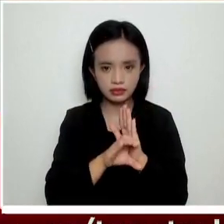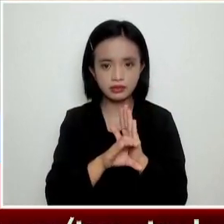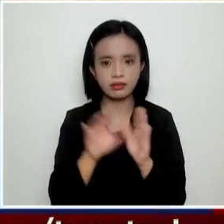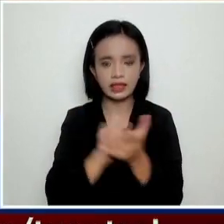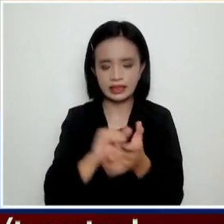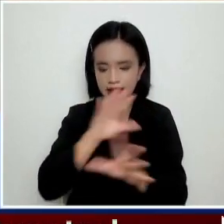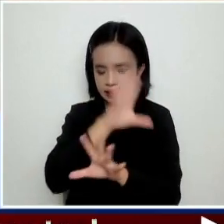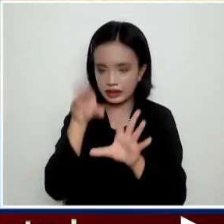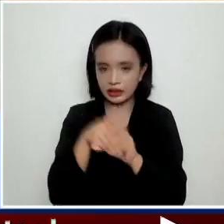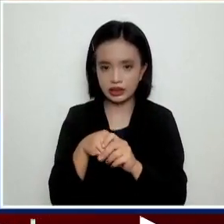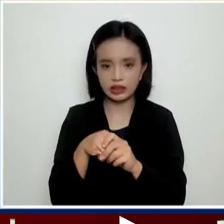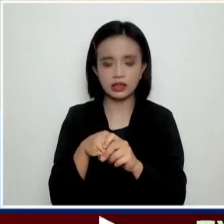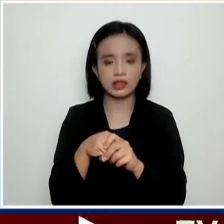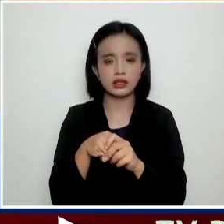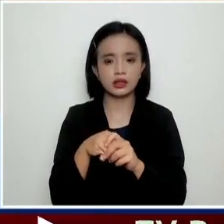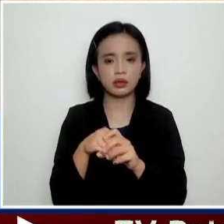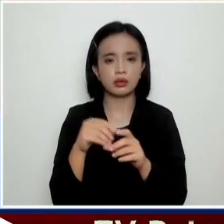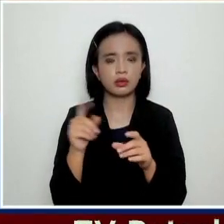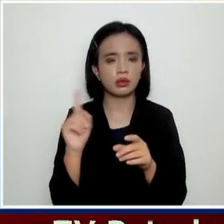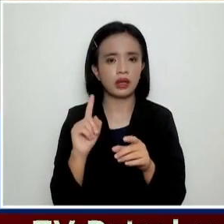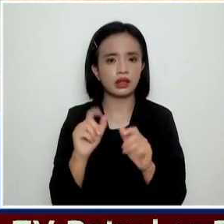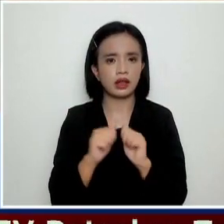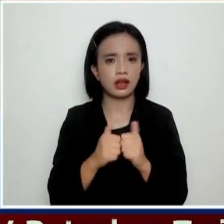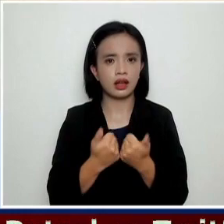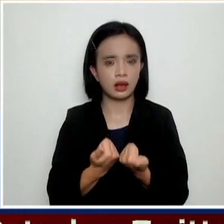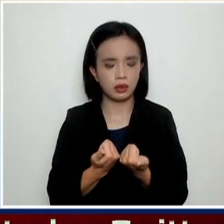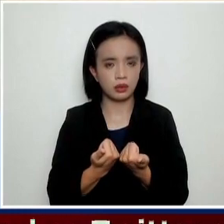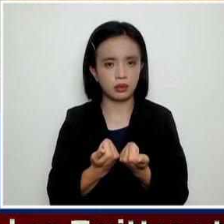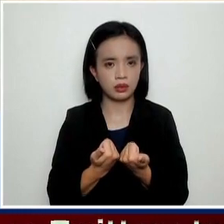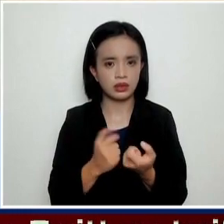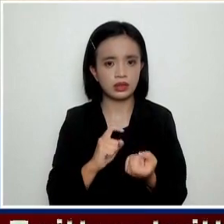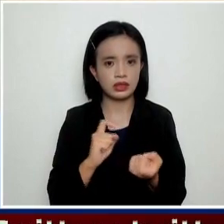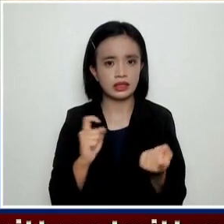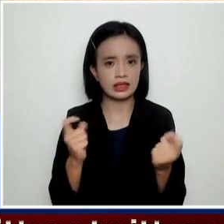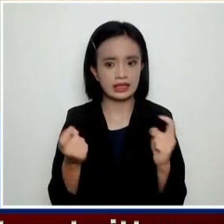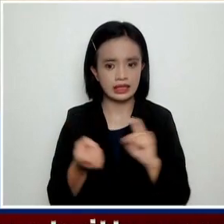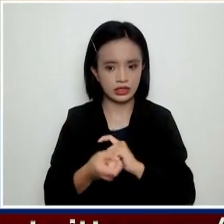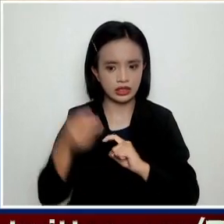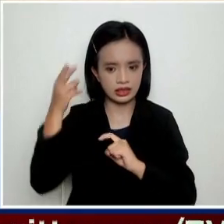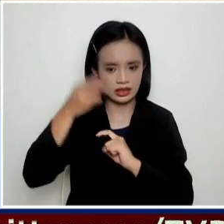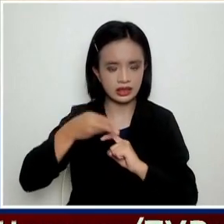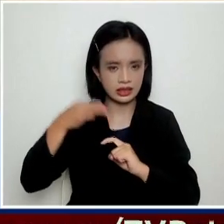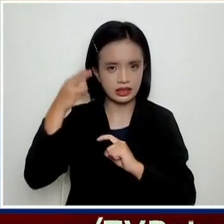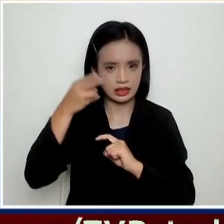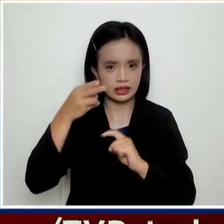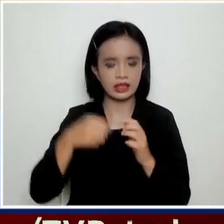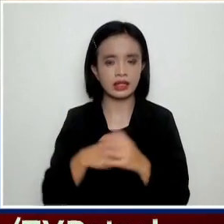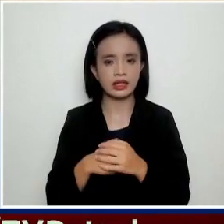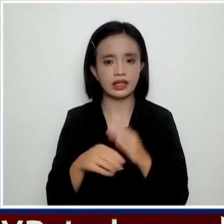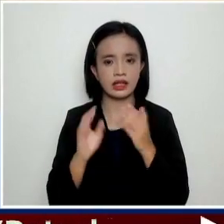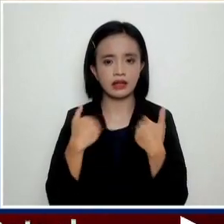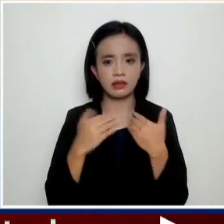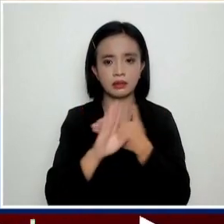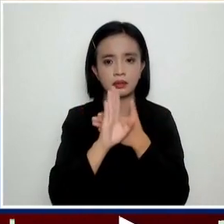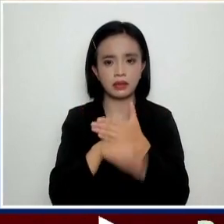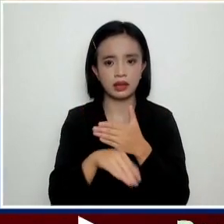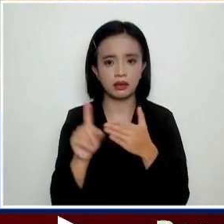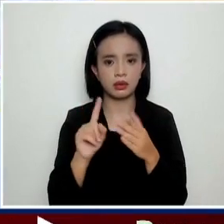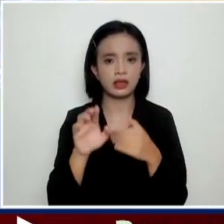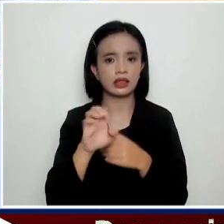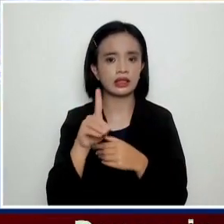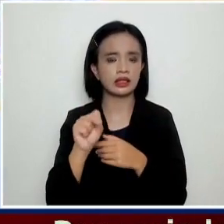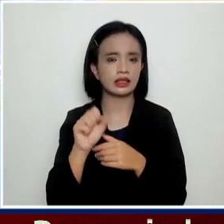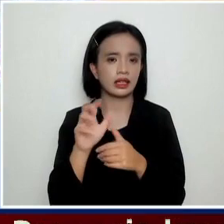the Marcosian grand design to overturn the course of history and roll back the supreme gains of the democratic EDSA